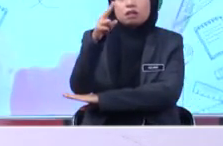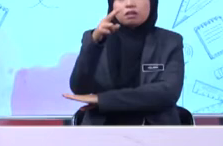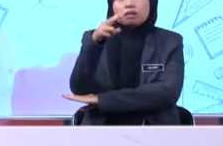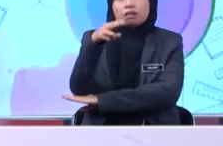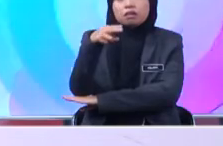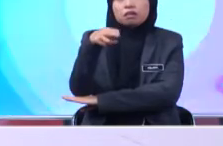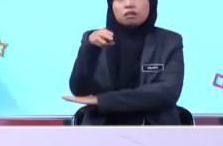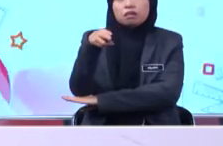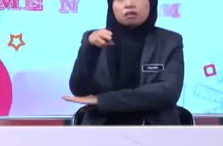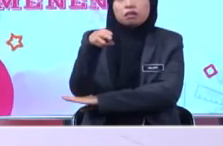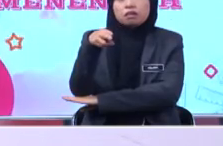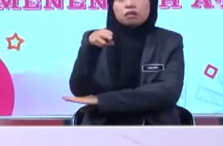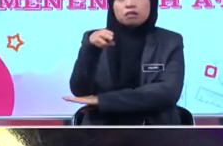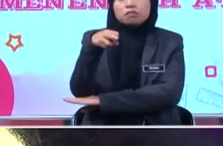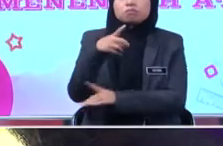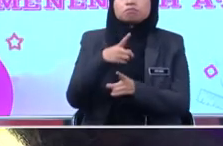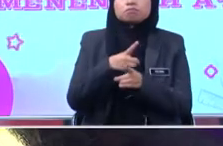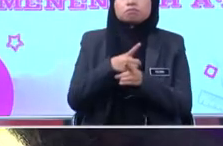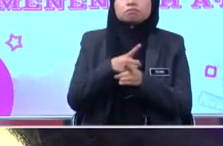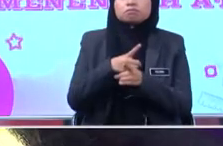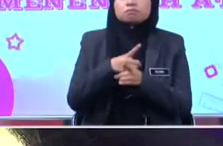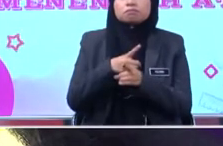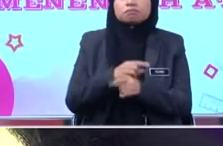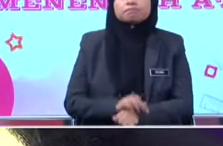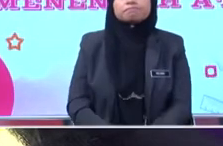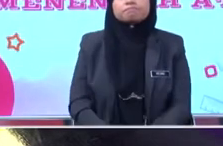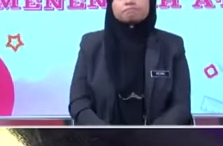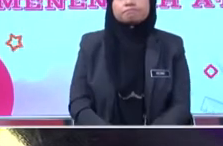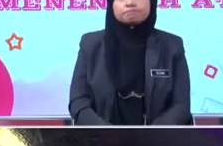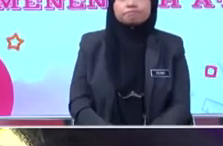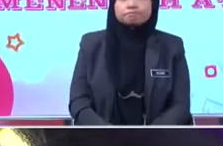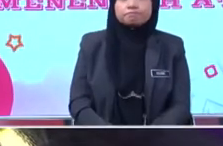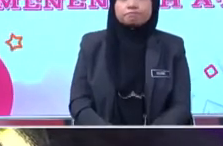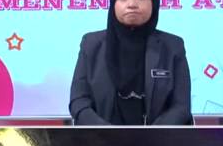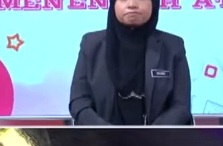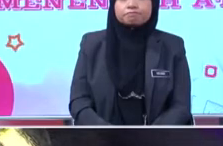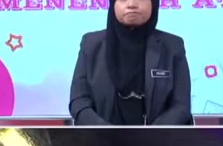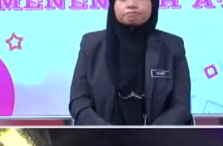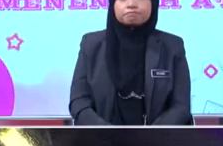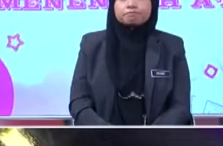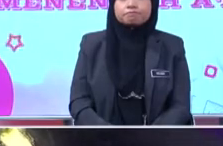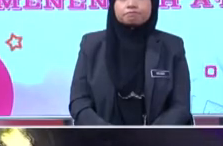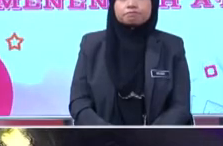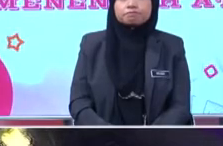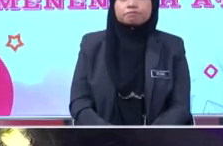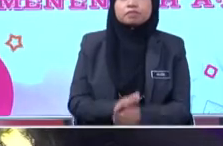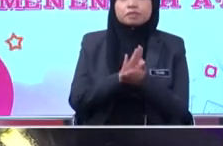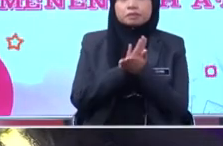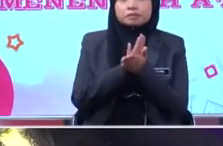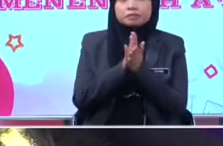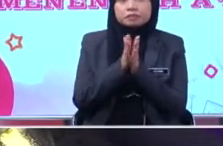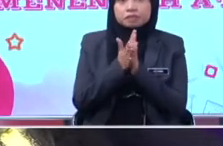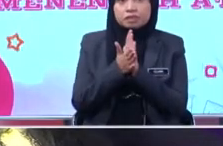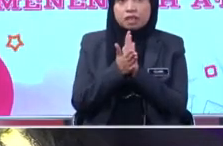Hai adek selesai es betul selesai Alhamdulillah Hei jadi